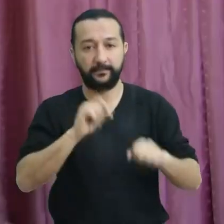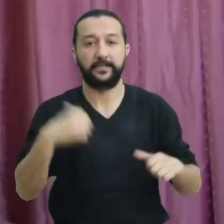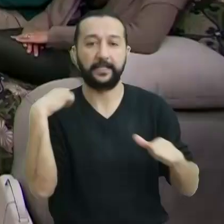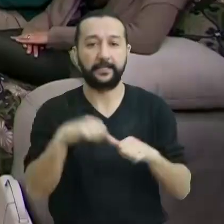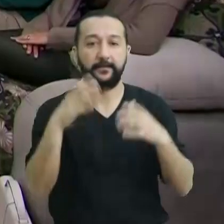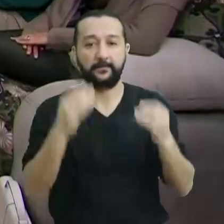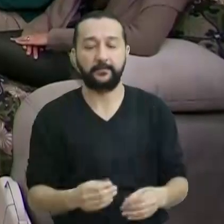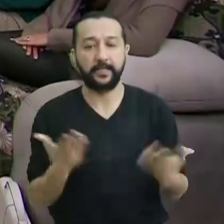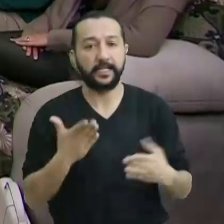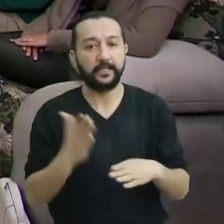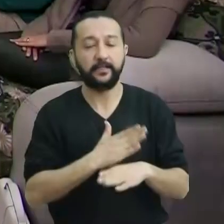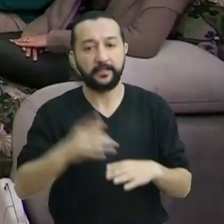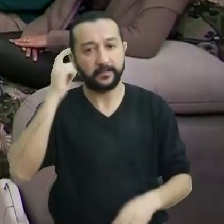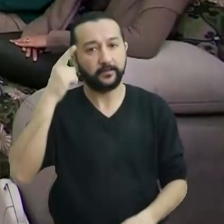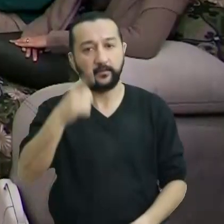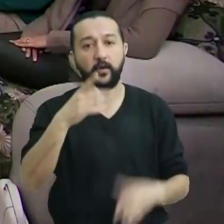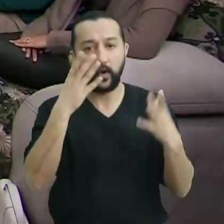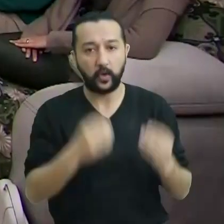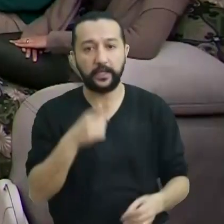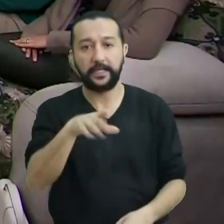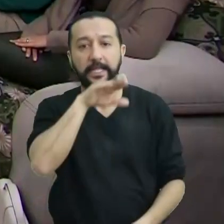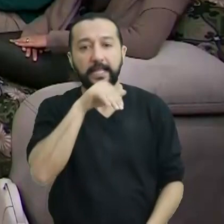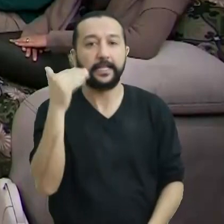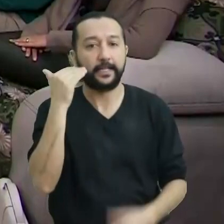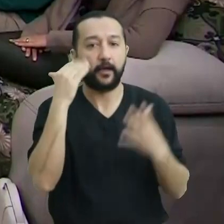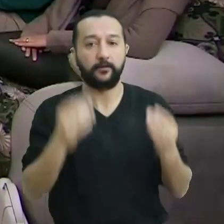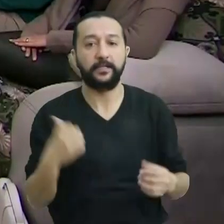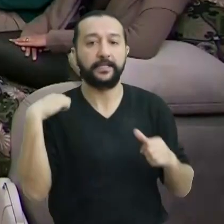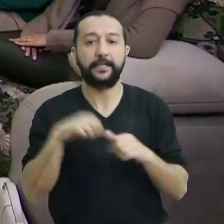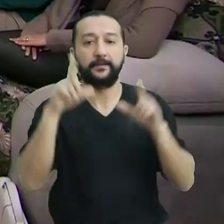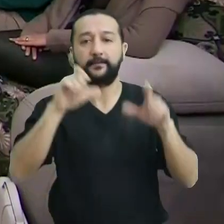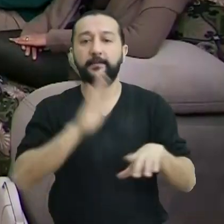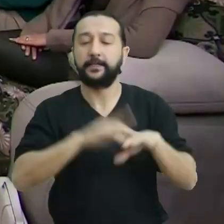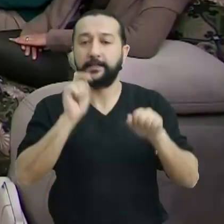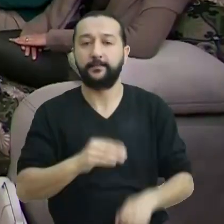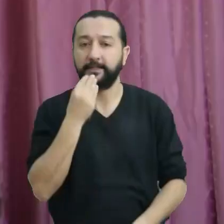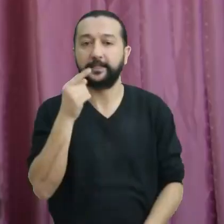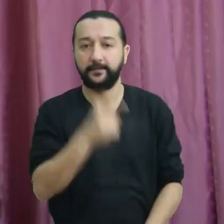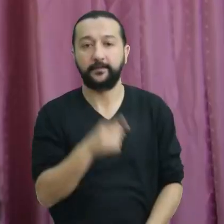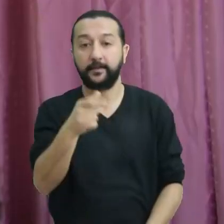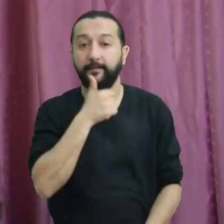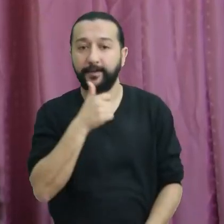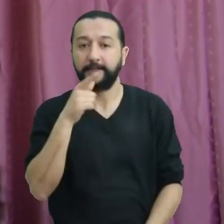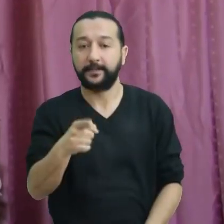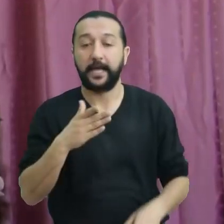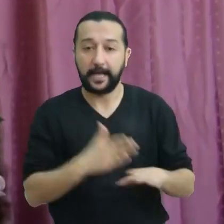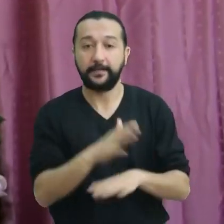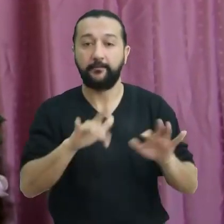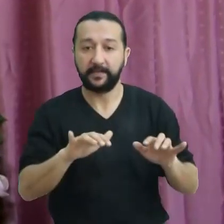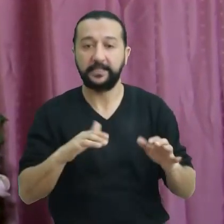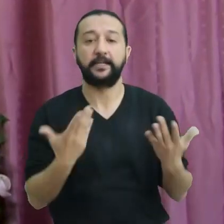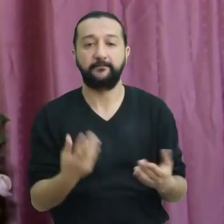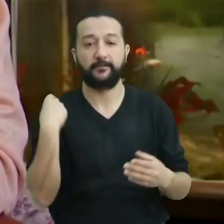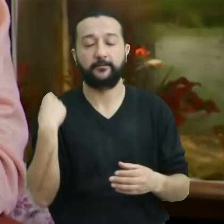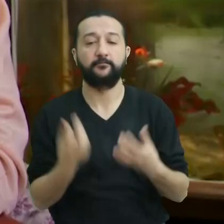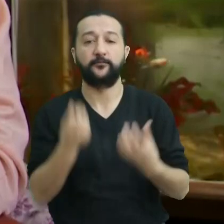yeniden. La sivri zekalı. Olduk neneyle dede. Yeniden nasıl çektirecek o gençlik fotoğrafını? Babacığım artık bilgisayar